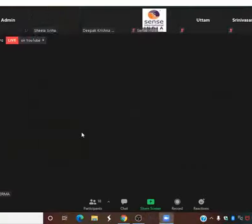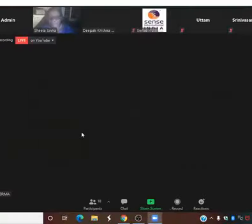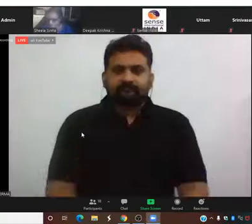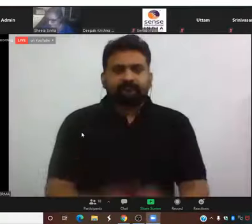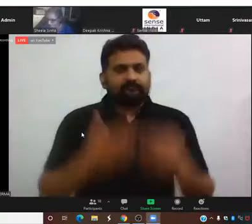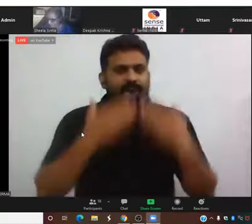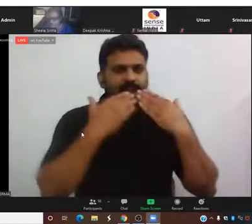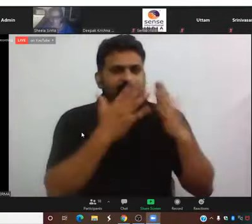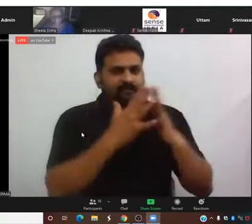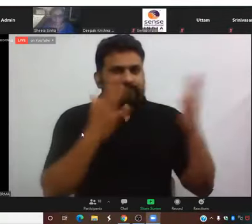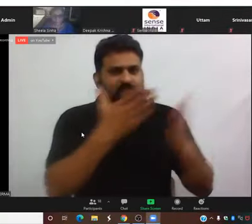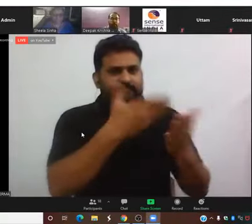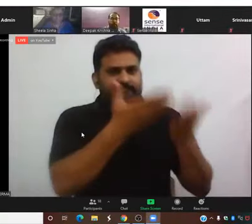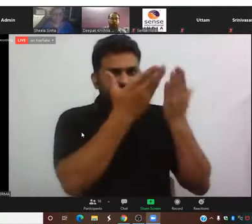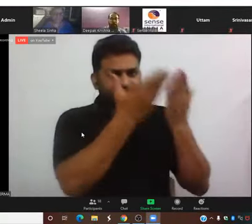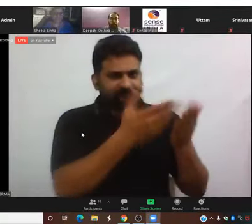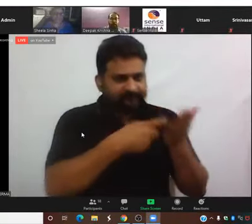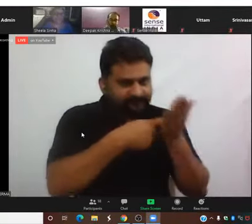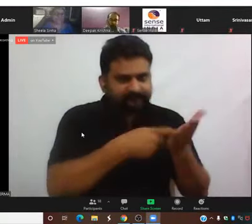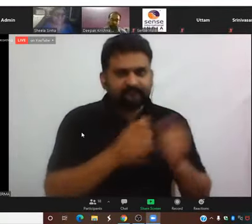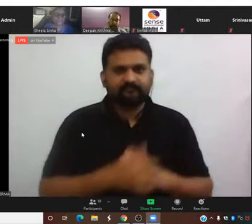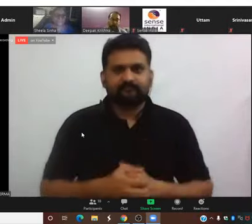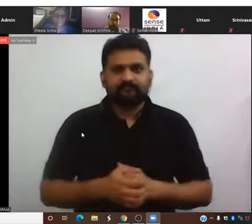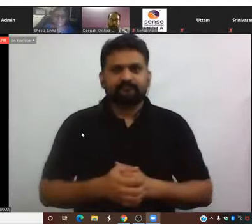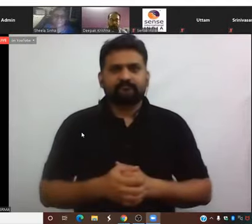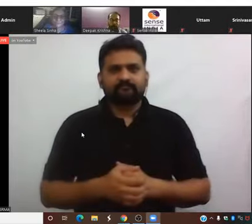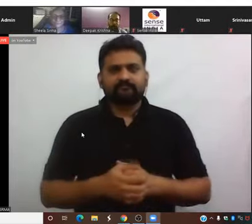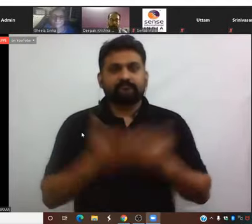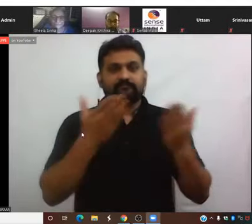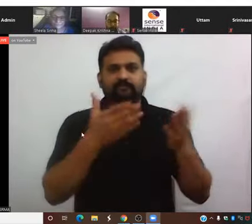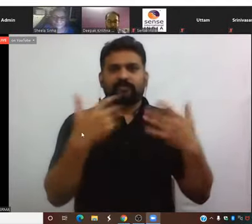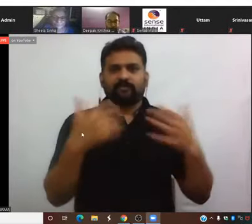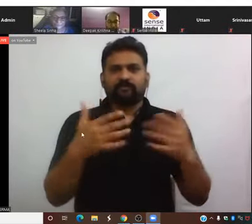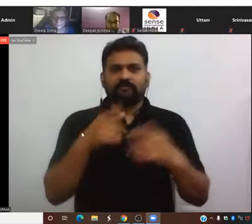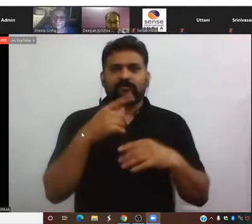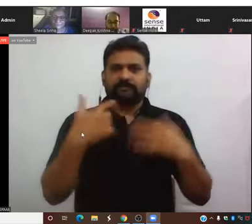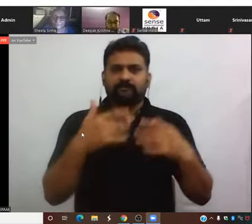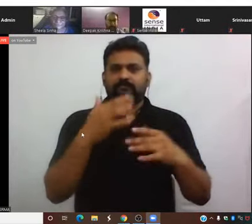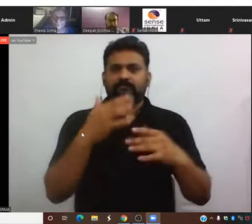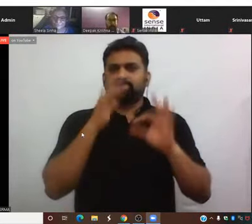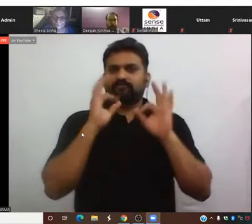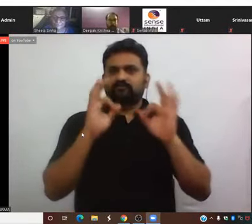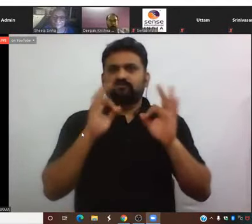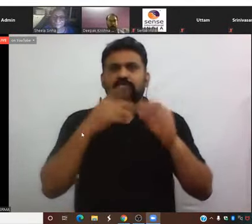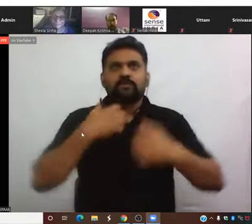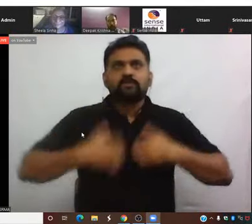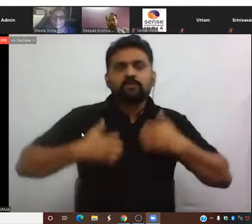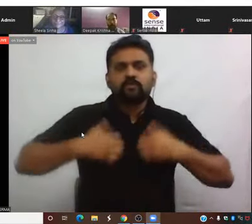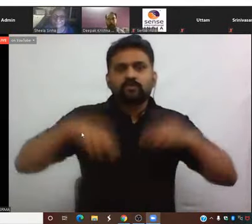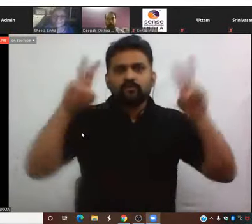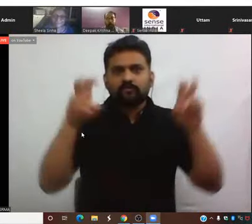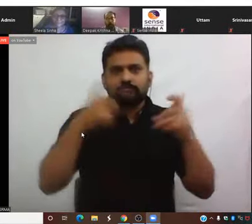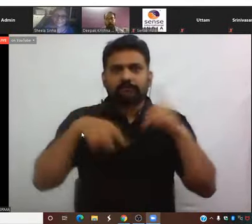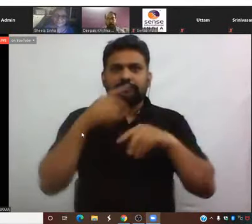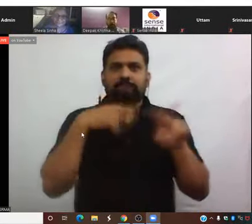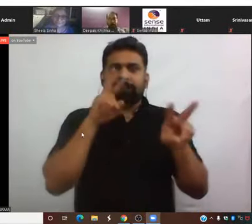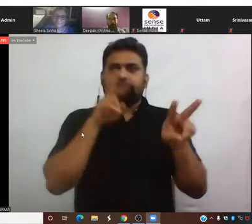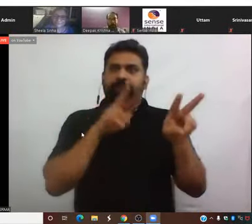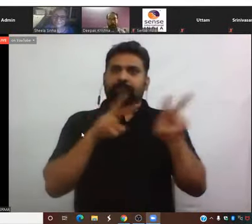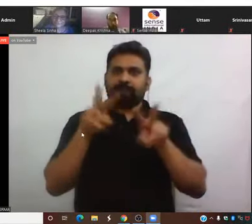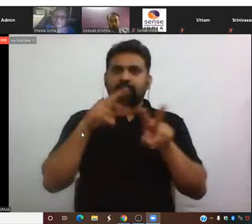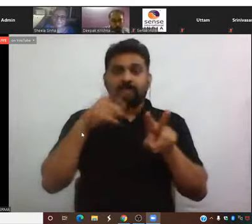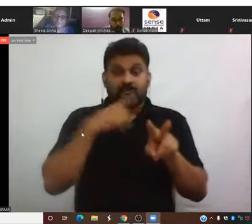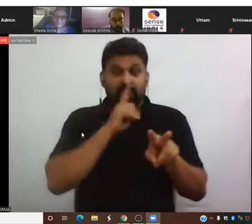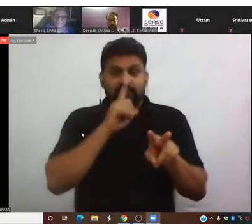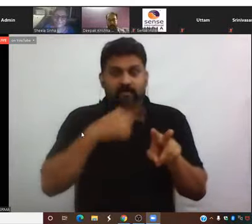Thank you very much, ma'am. And it was a really nice, interesting session, जिसमें हम अपने